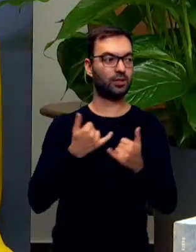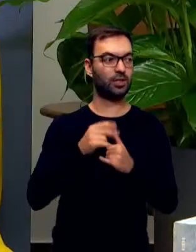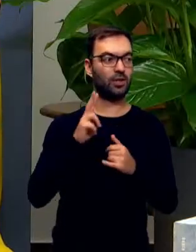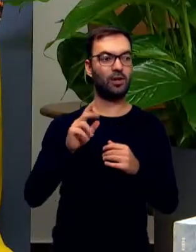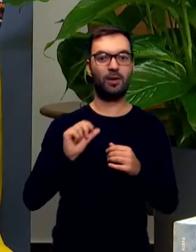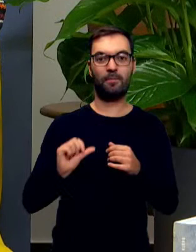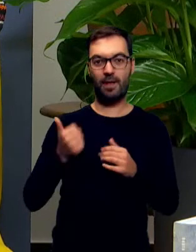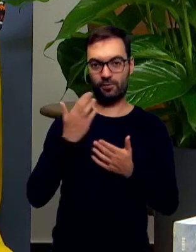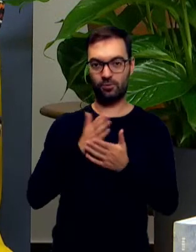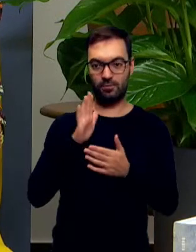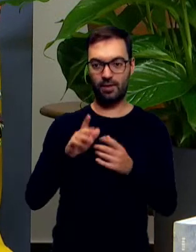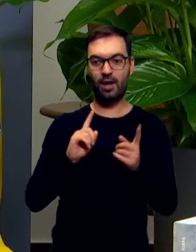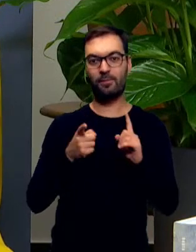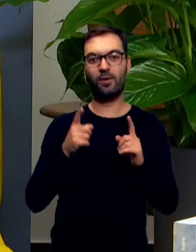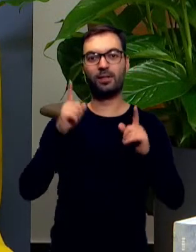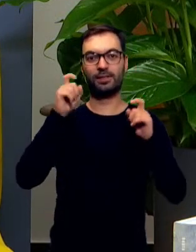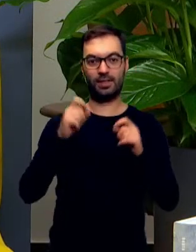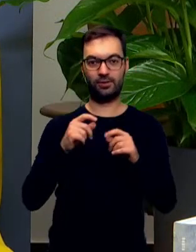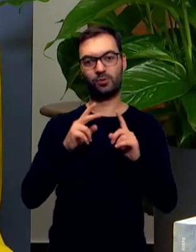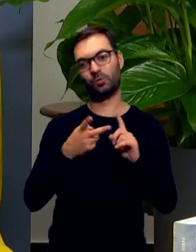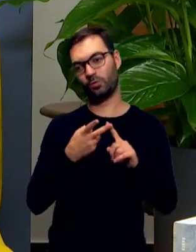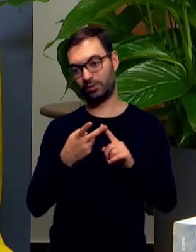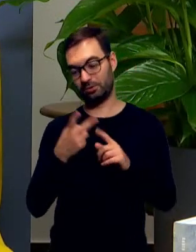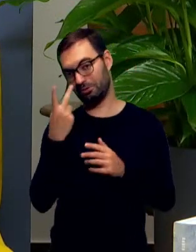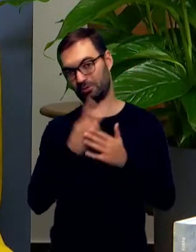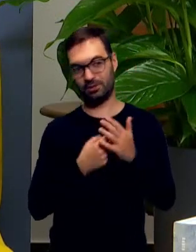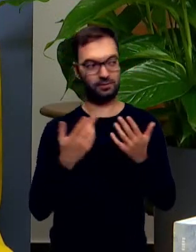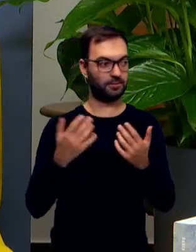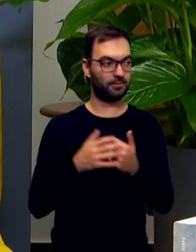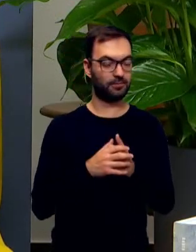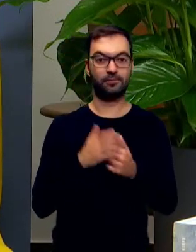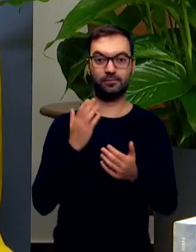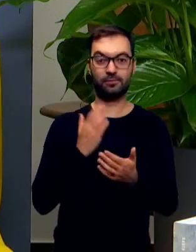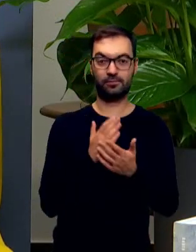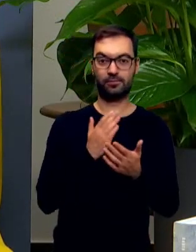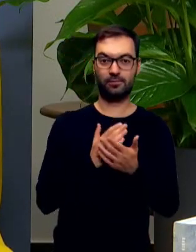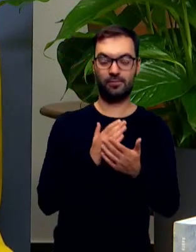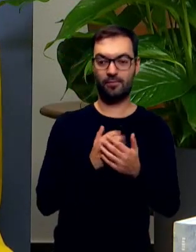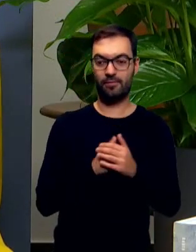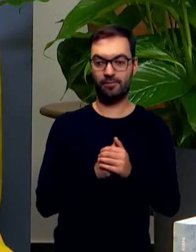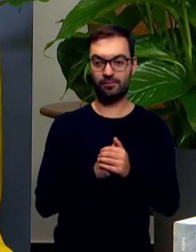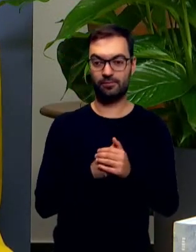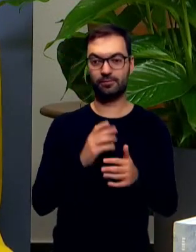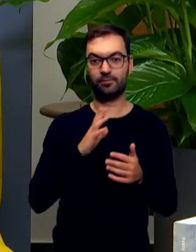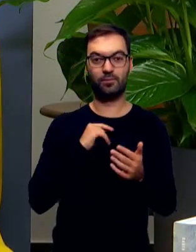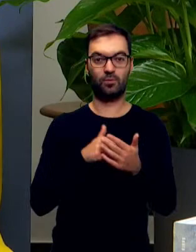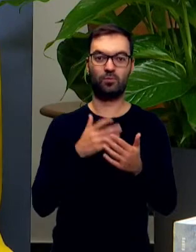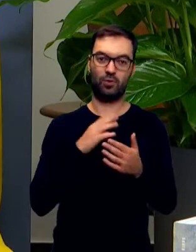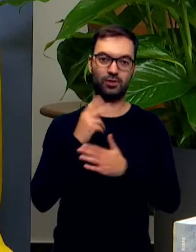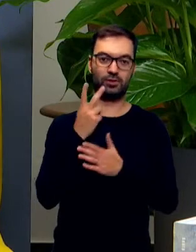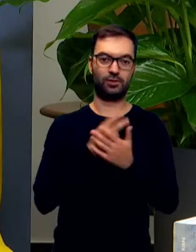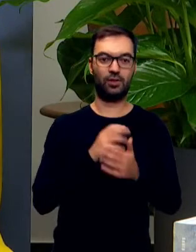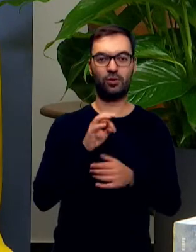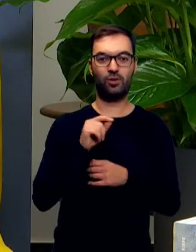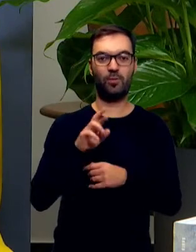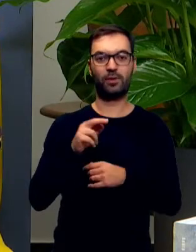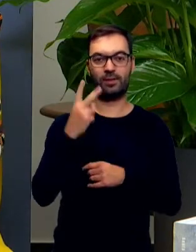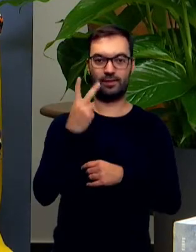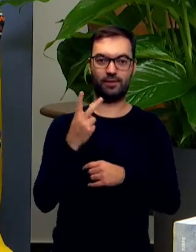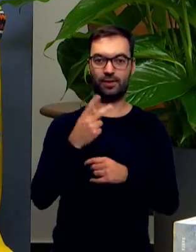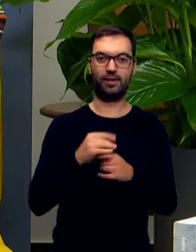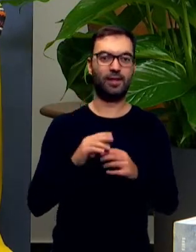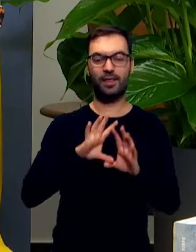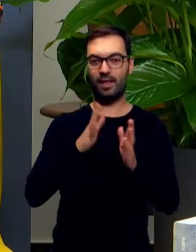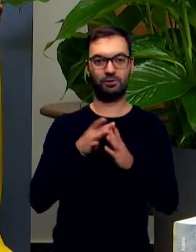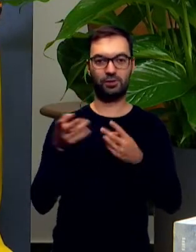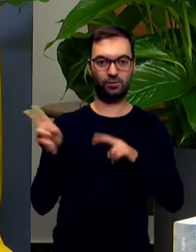już miał pierwszy, albo może chciałby zacząć od drugiego, albo to już mogą Państwo przeczytać. Topr 2, nie